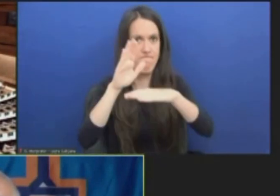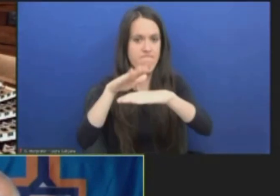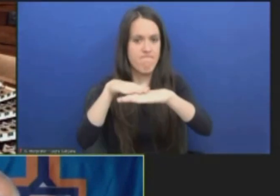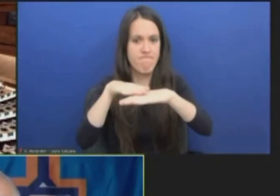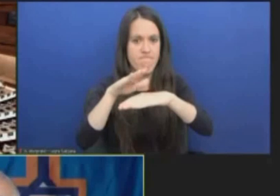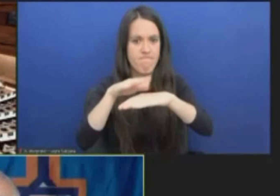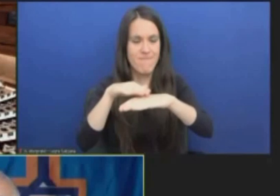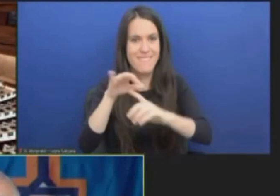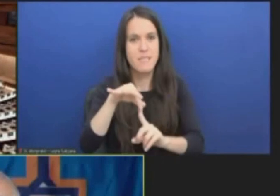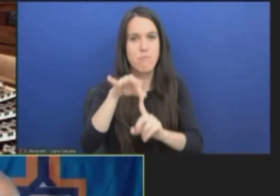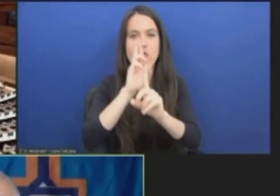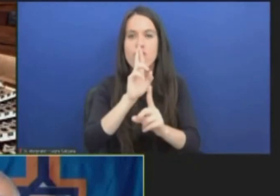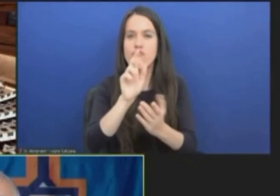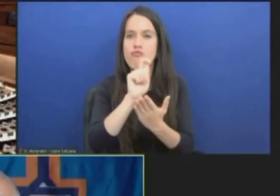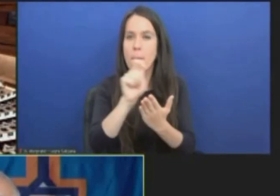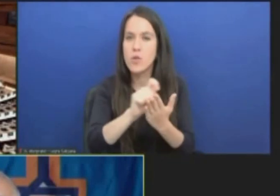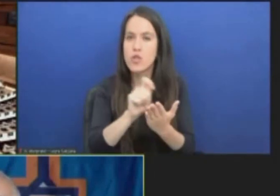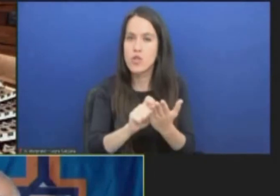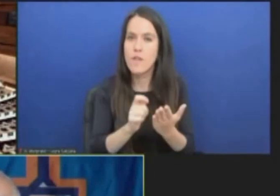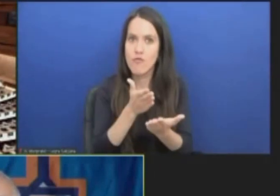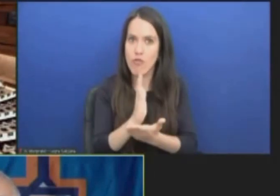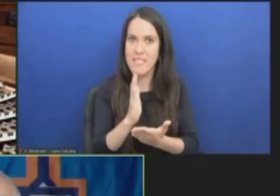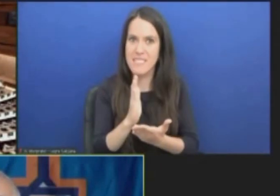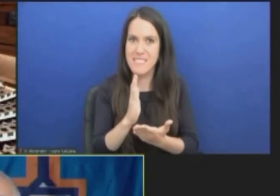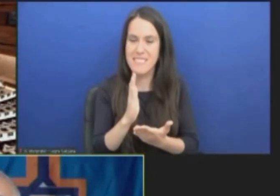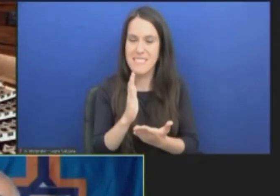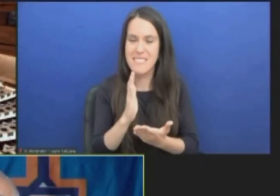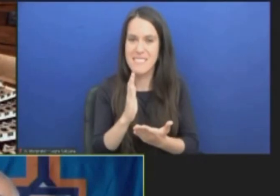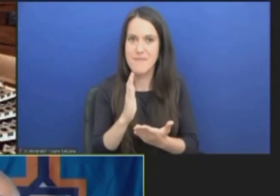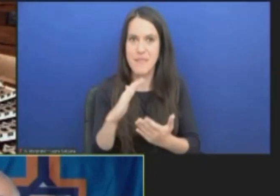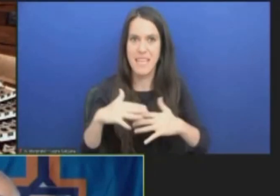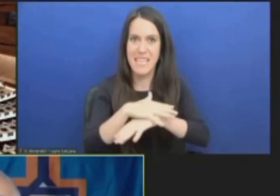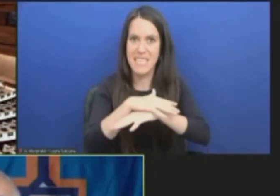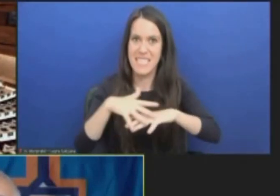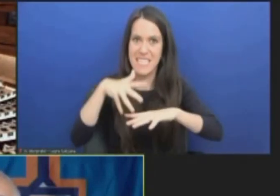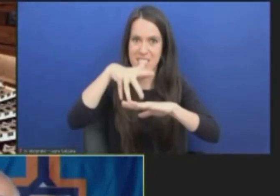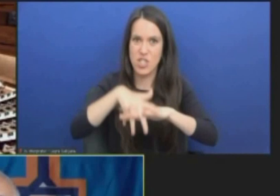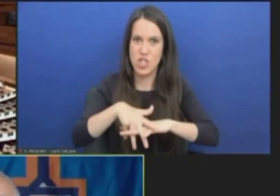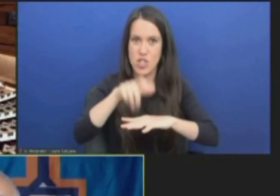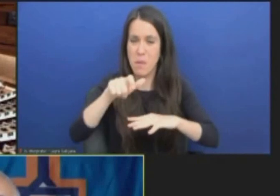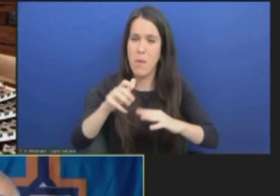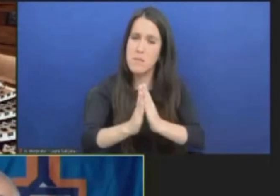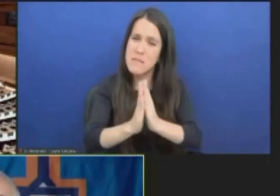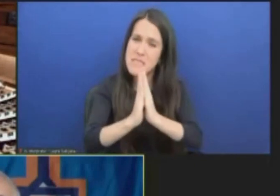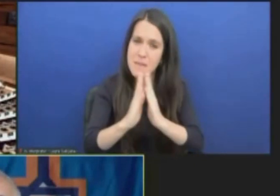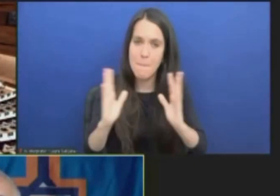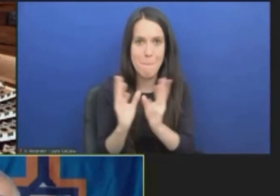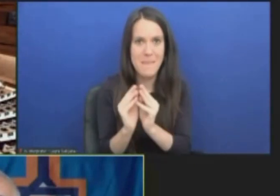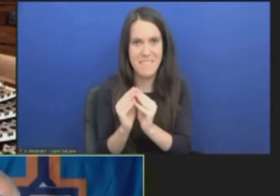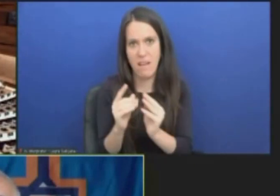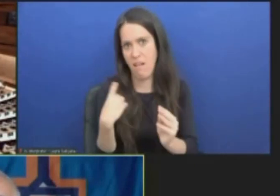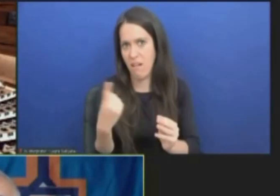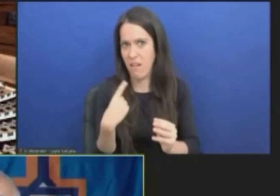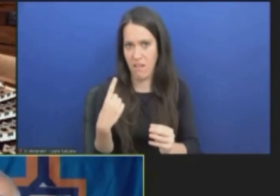армянскому народу пережившему геноцид западной армении от речи где в 4 месяца спустя эти преступления другой эпохи продолжаются